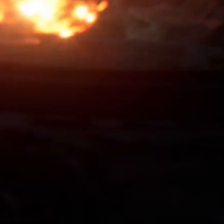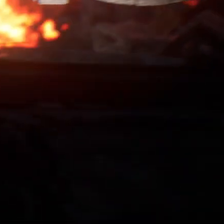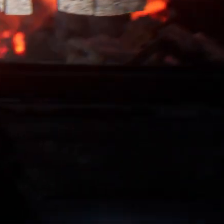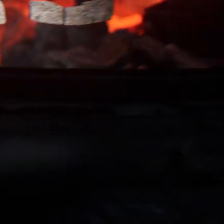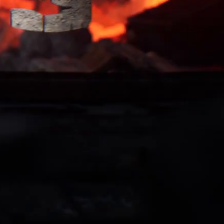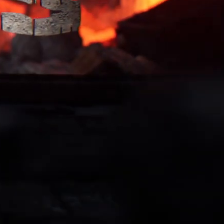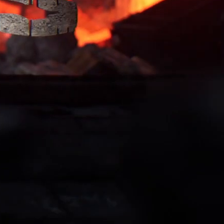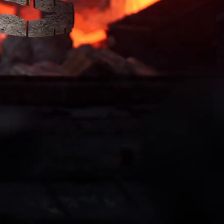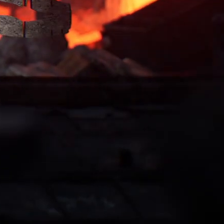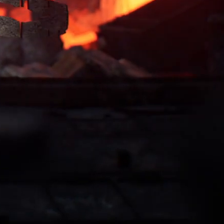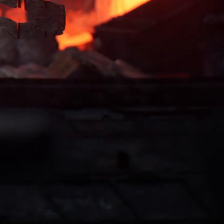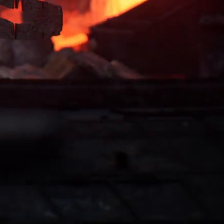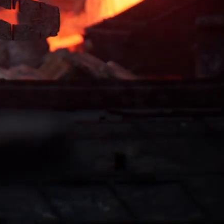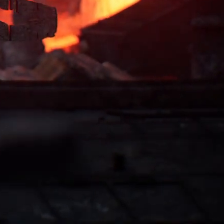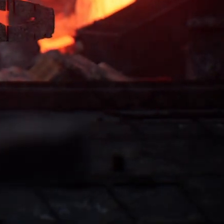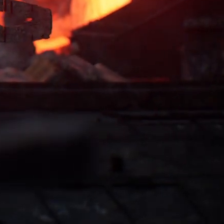tęsime pasakojimą.